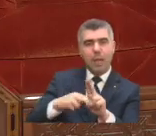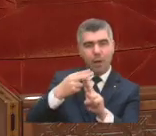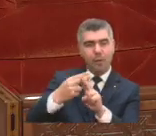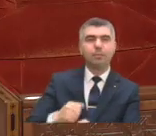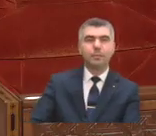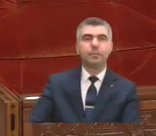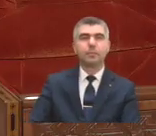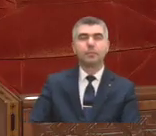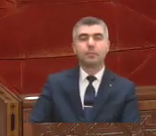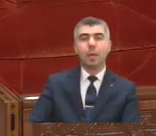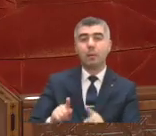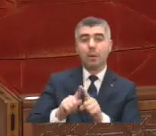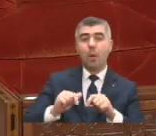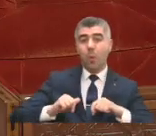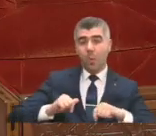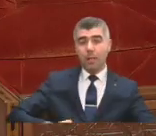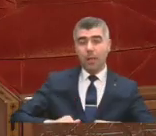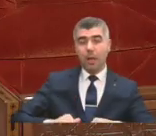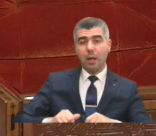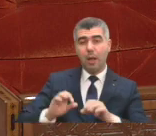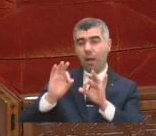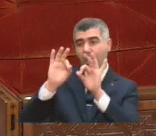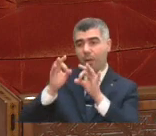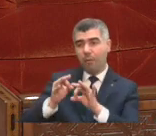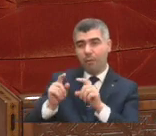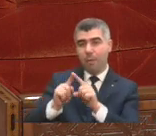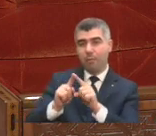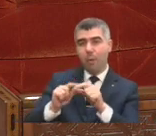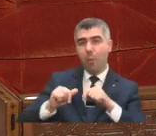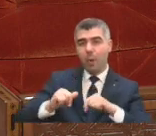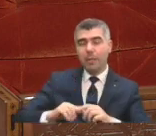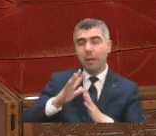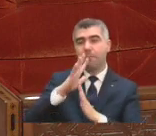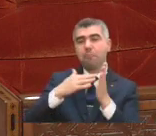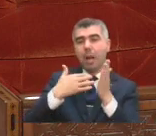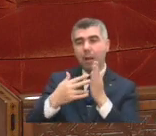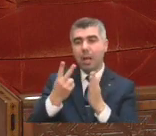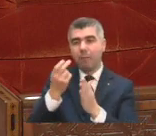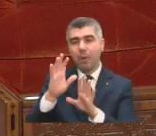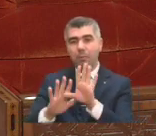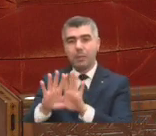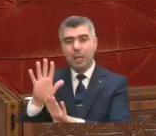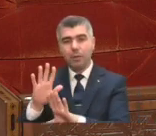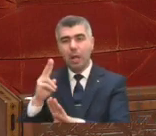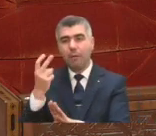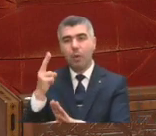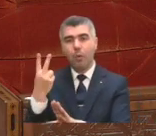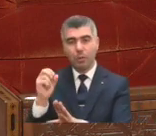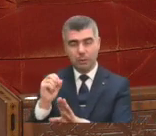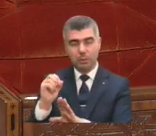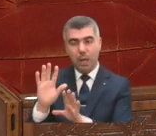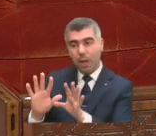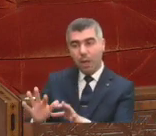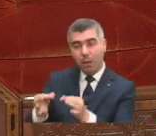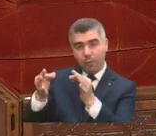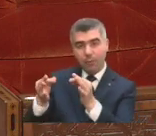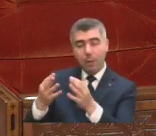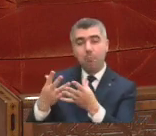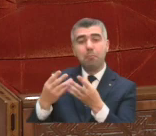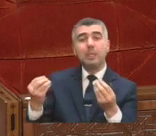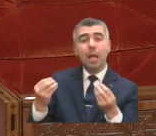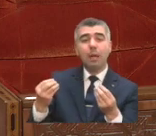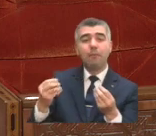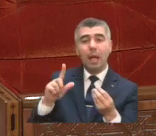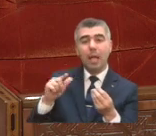ان الوزاره قامت بتقييم ديال البرنامج التنفيذي الاول 2015-2020 واللي تبين ان فيه عدد من